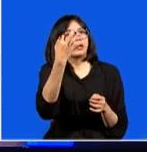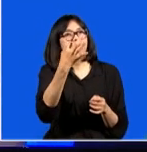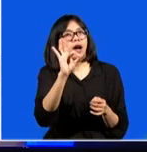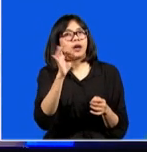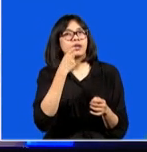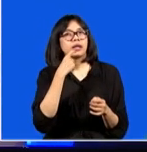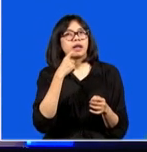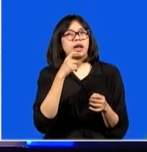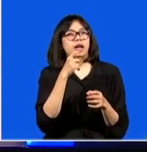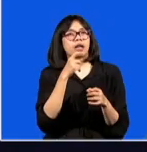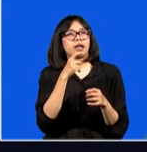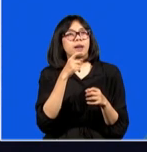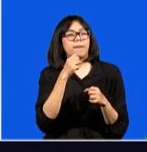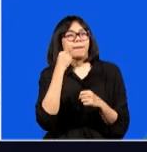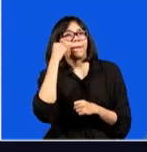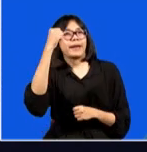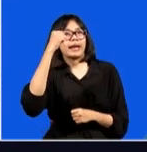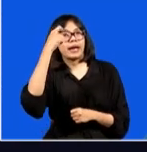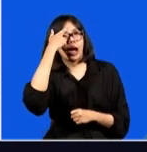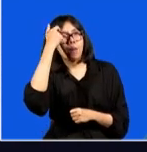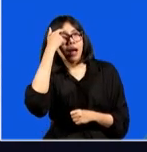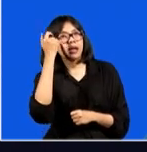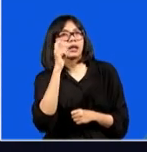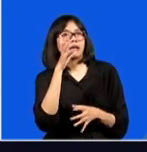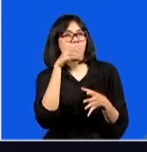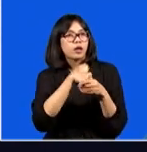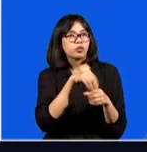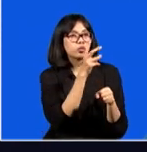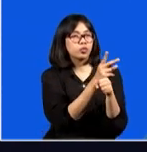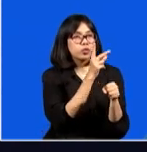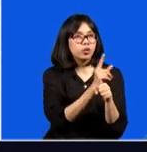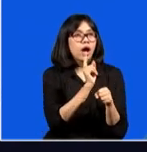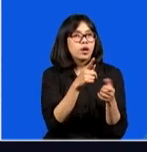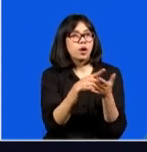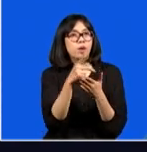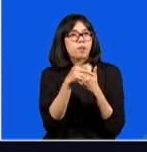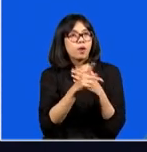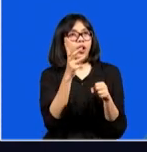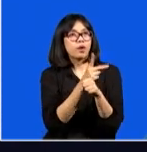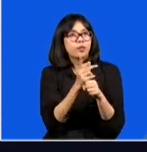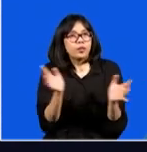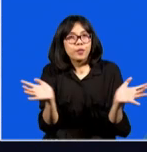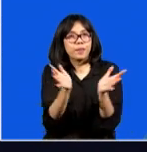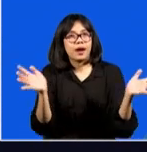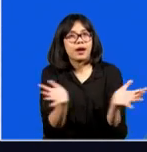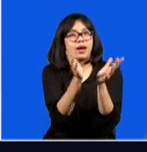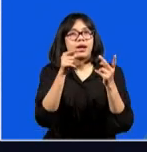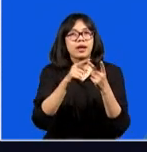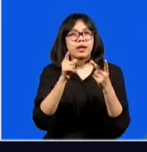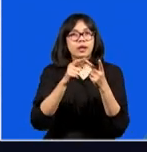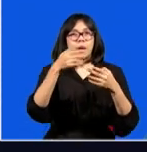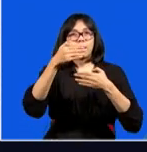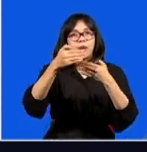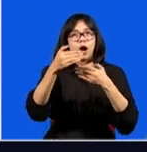khususnya yang berkaitan langsung dengan guru Ya seperti program guru penggerak kurikulum Merdeka platform Merdeka